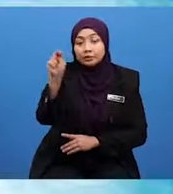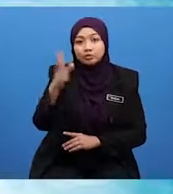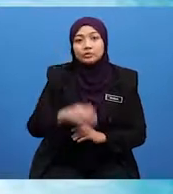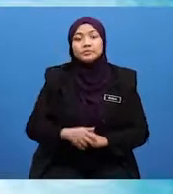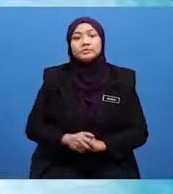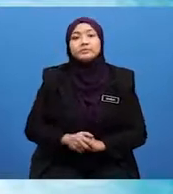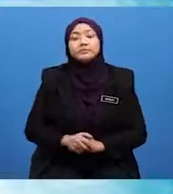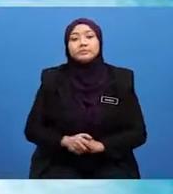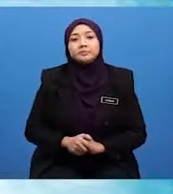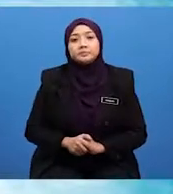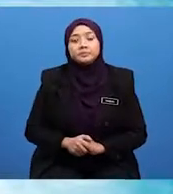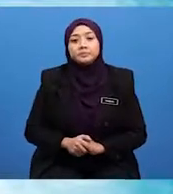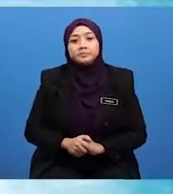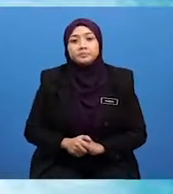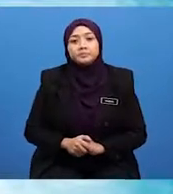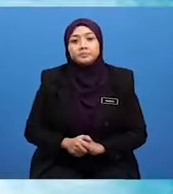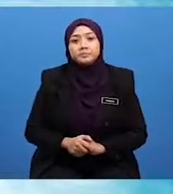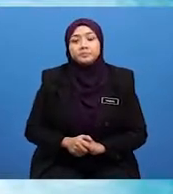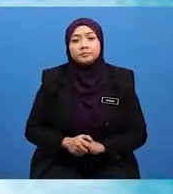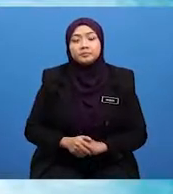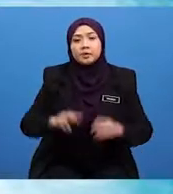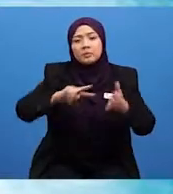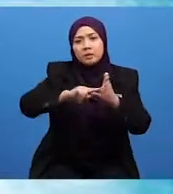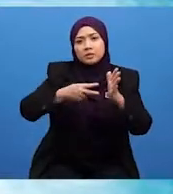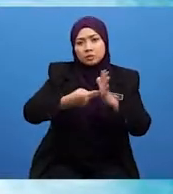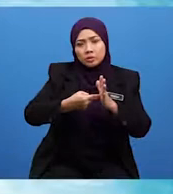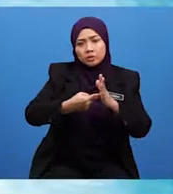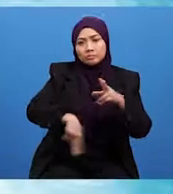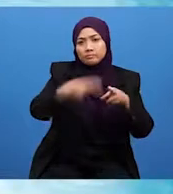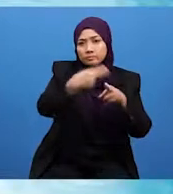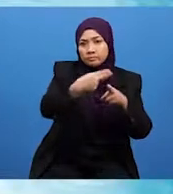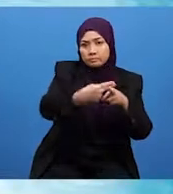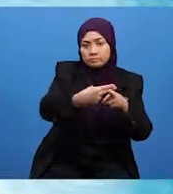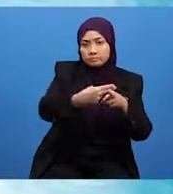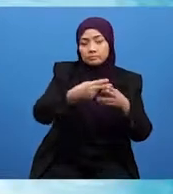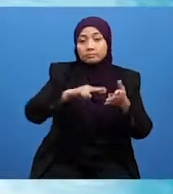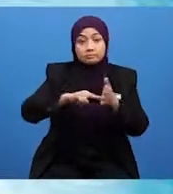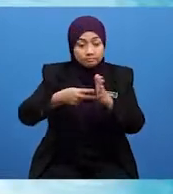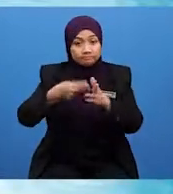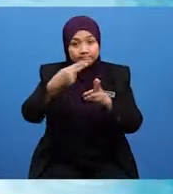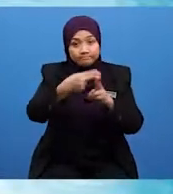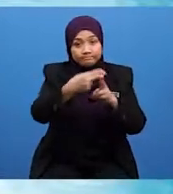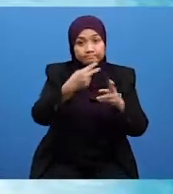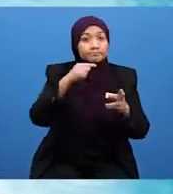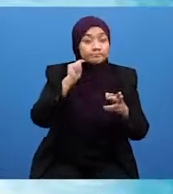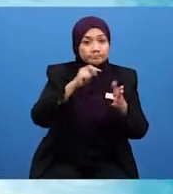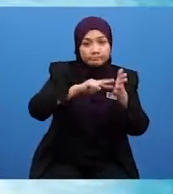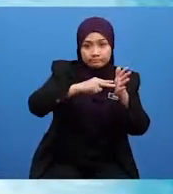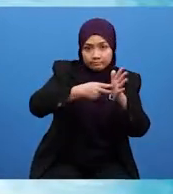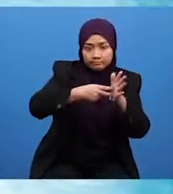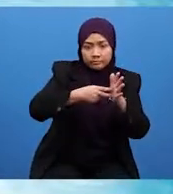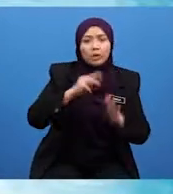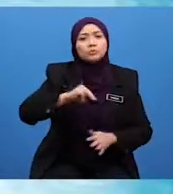litmus. Maksud mendefinisi operasi di sini bermaksud murid-murid